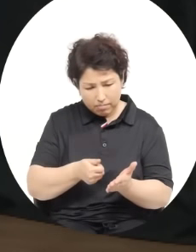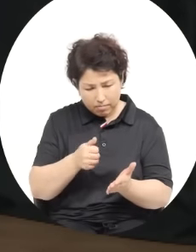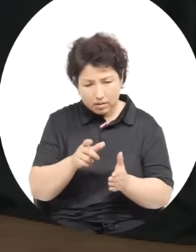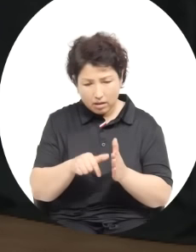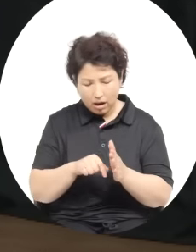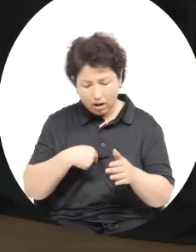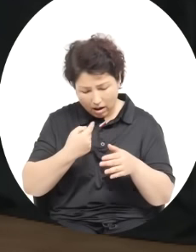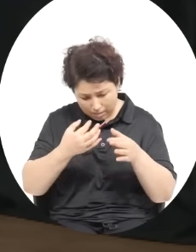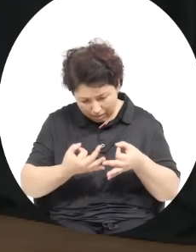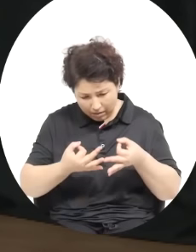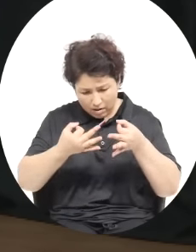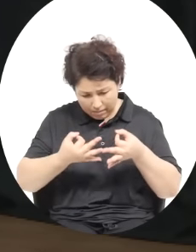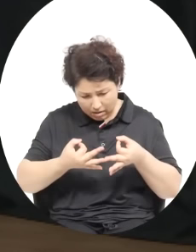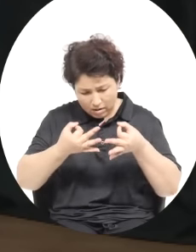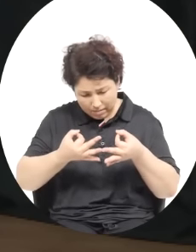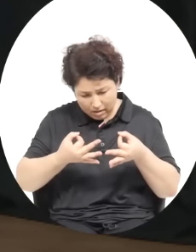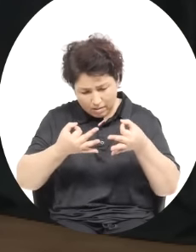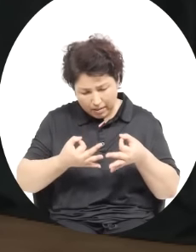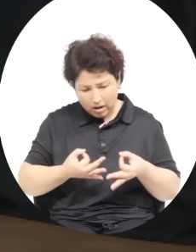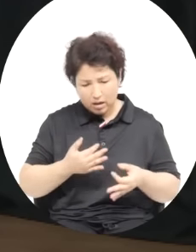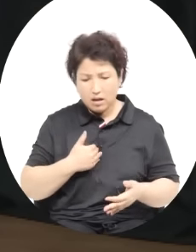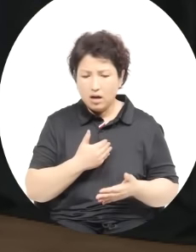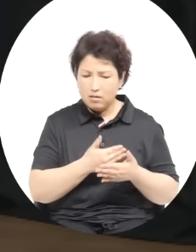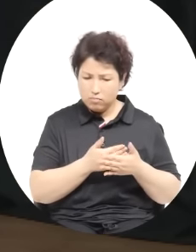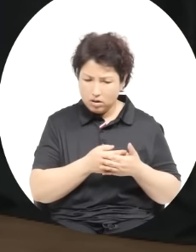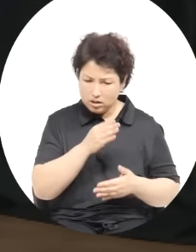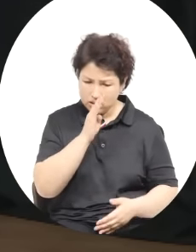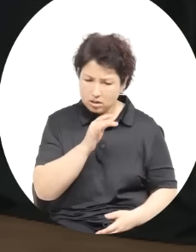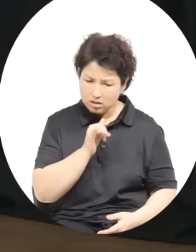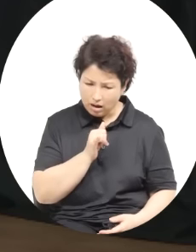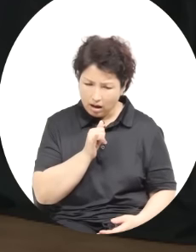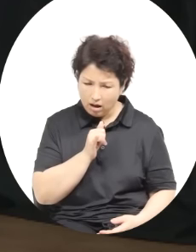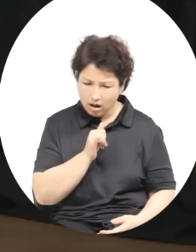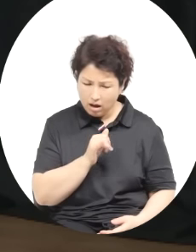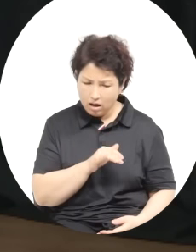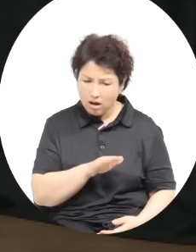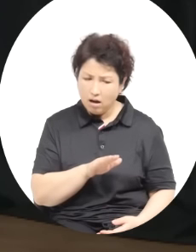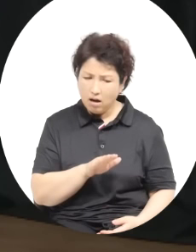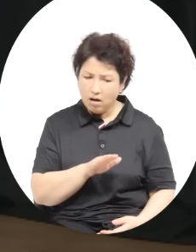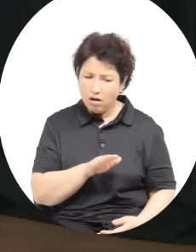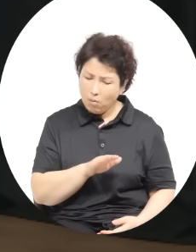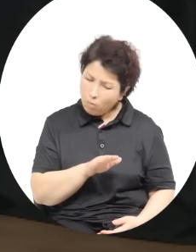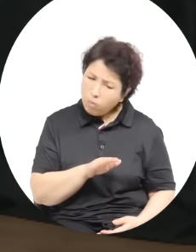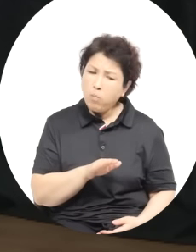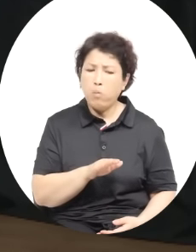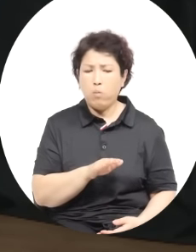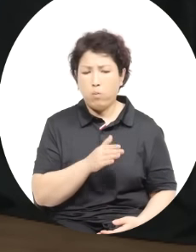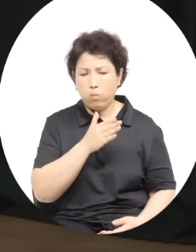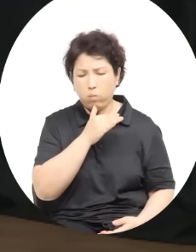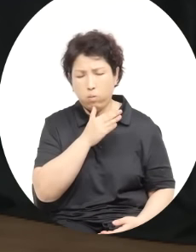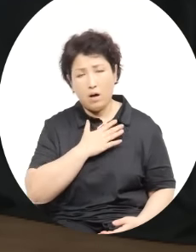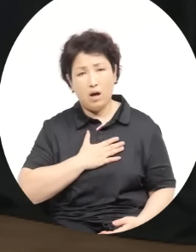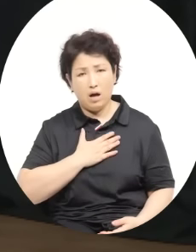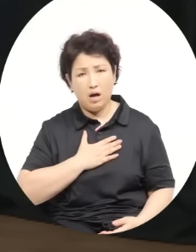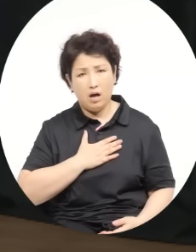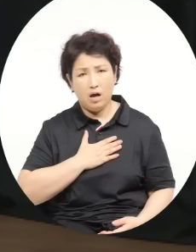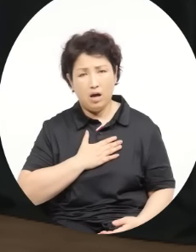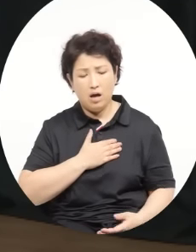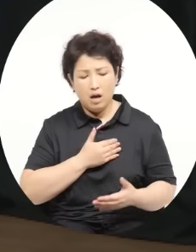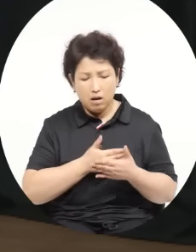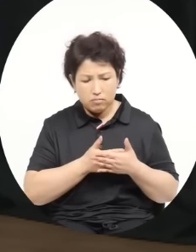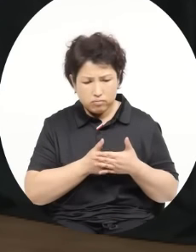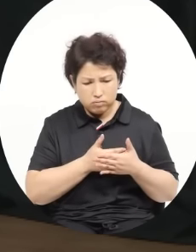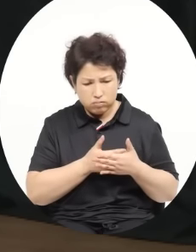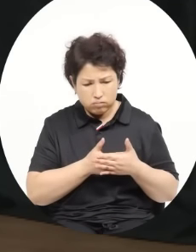되고 법문 찾아 듣고 하다 보니까 아, 내가 이제 불안증이라는 것이 있었구나라는 것도 알게 됐고